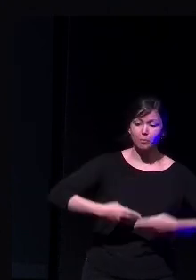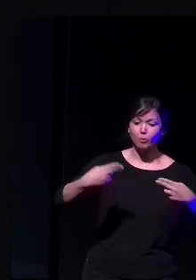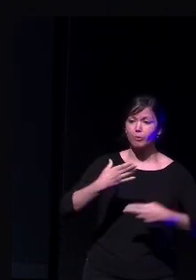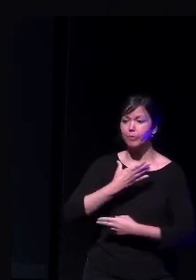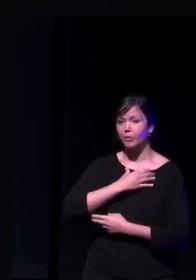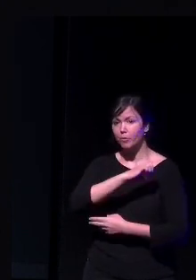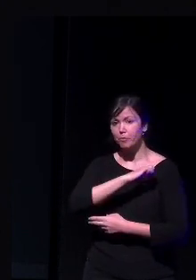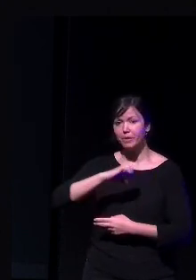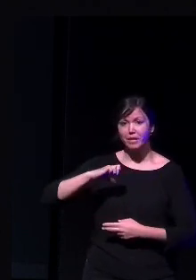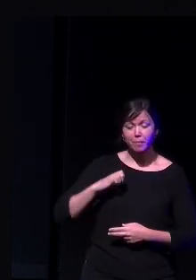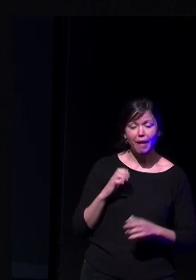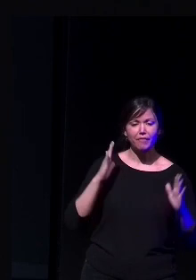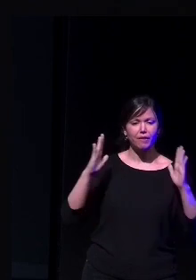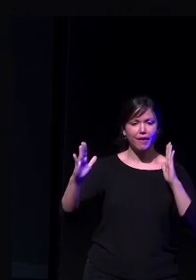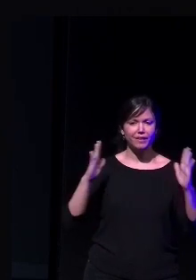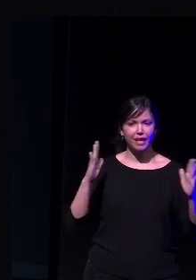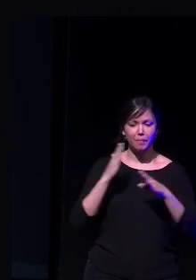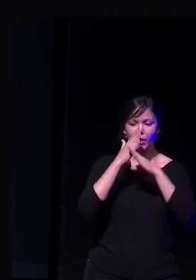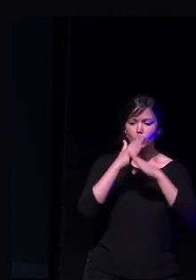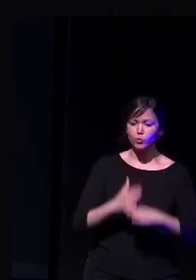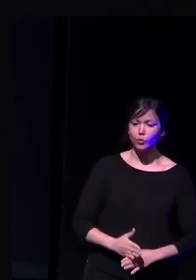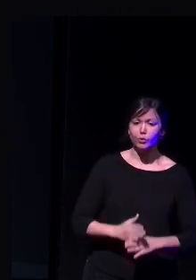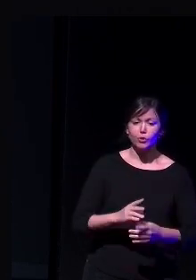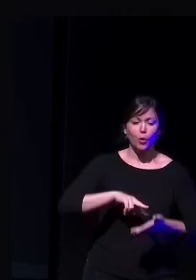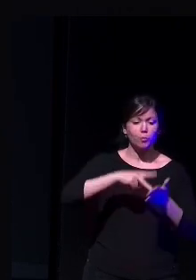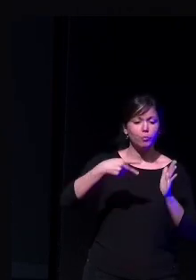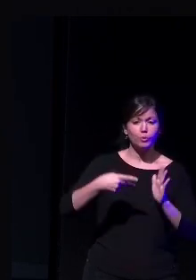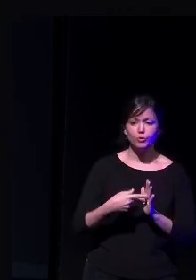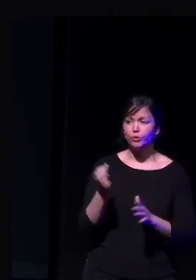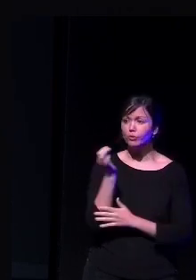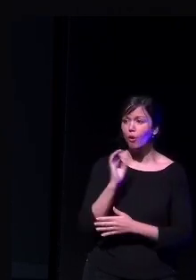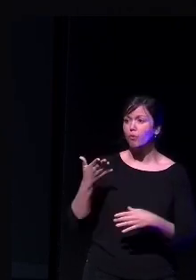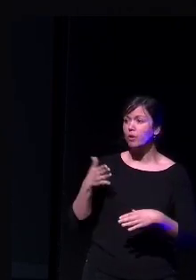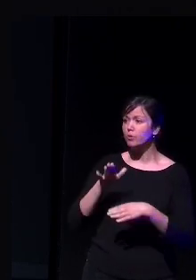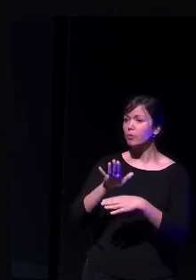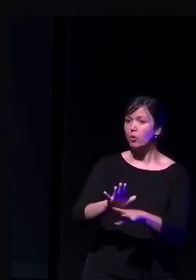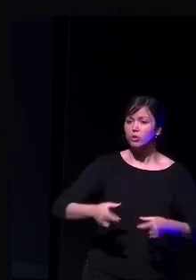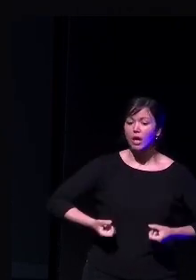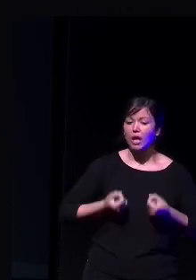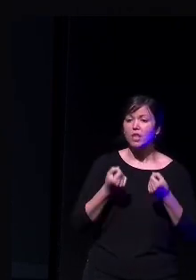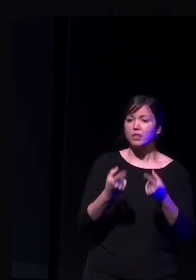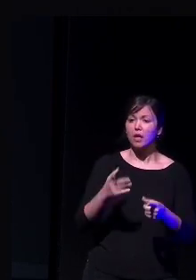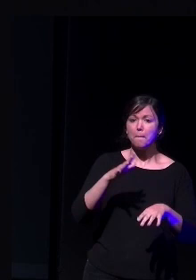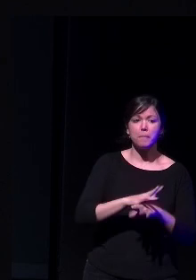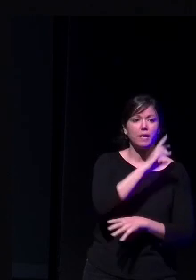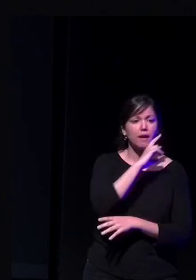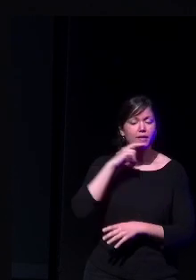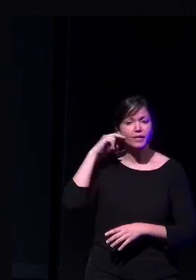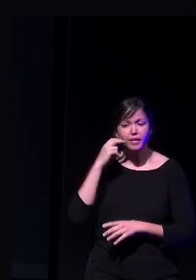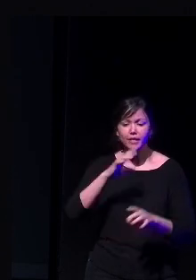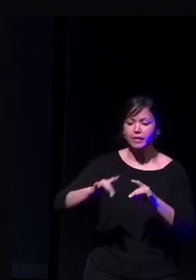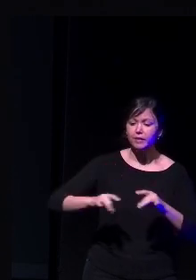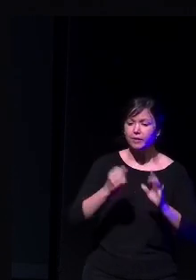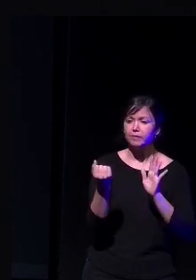fase de projecte o en etapa de consolidació aportin un projecte o una proposta que contribueixi a enriquir l'atractiu de